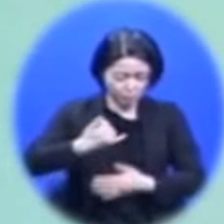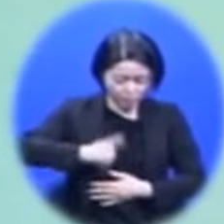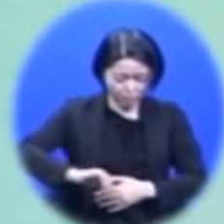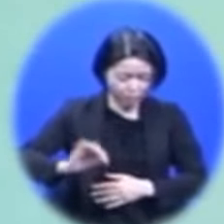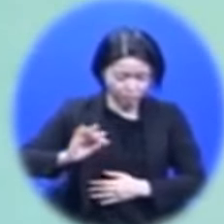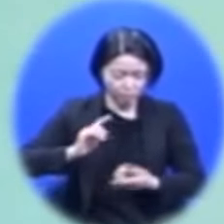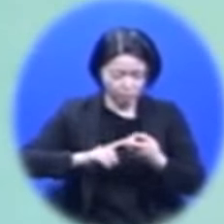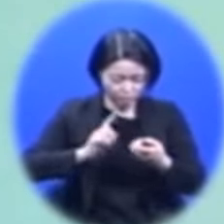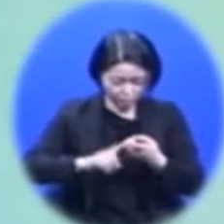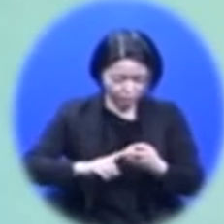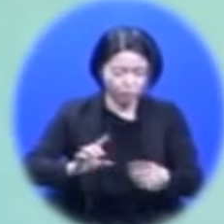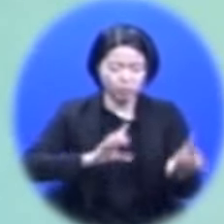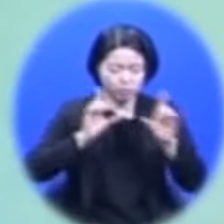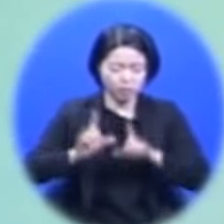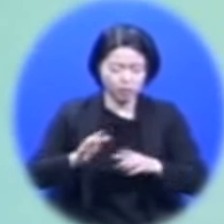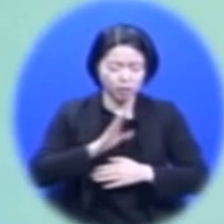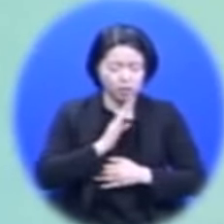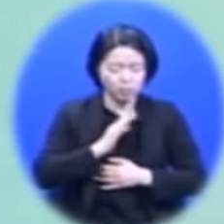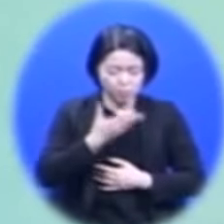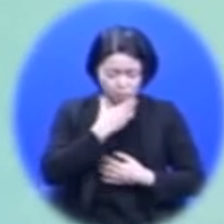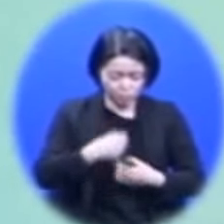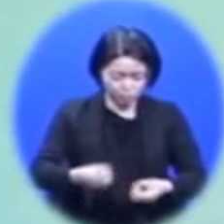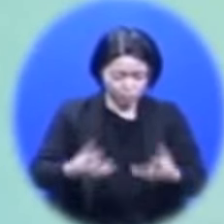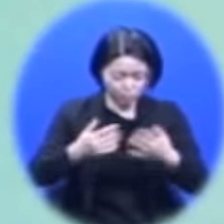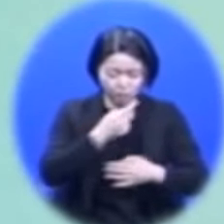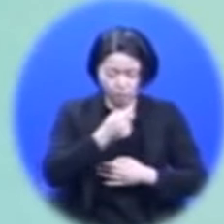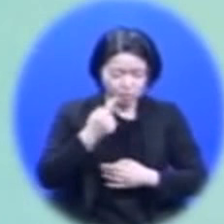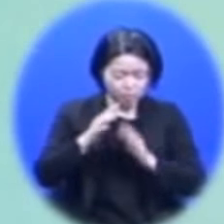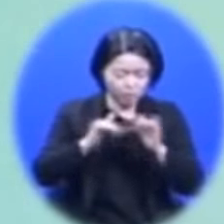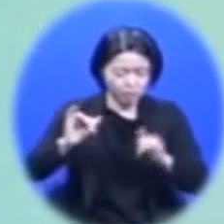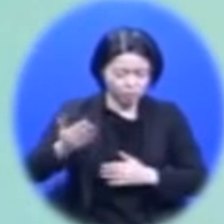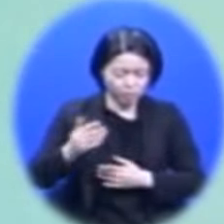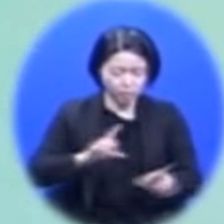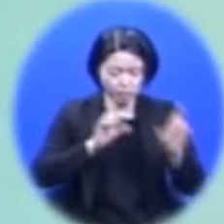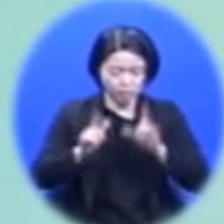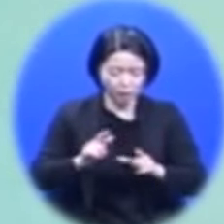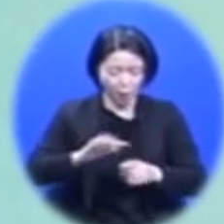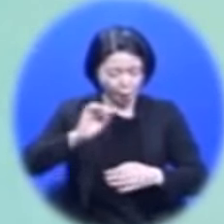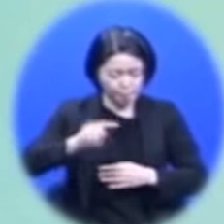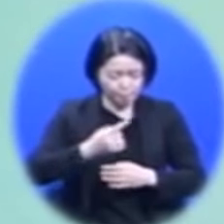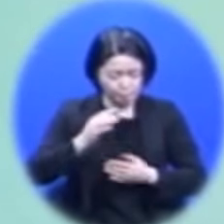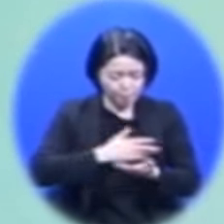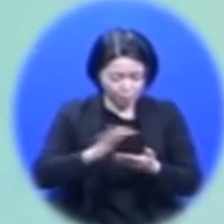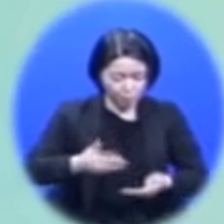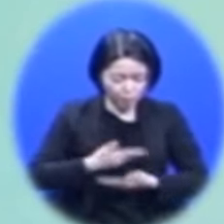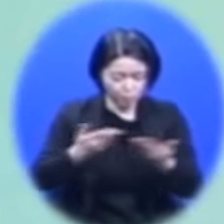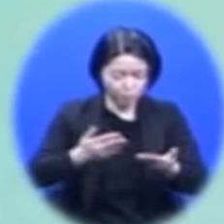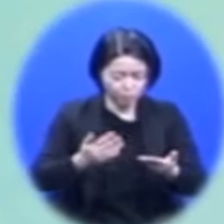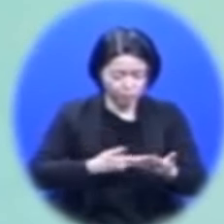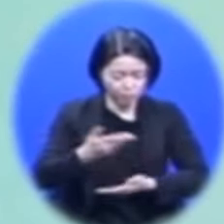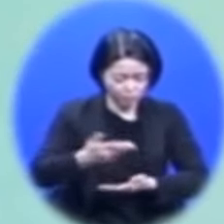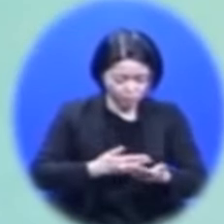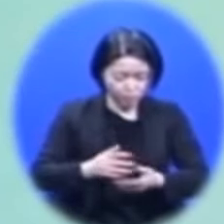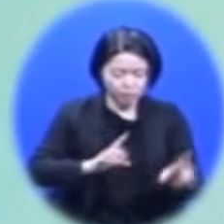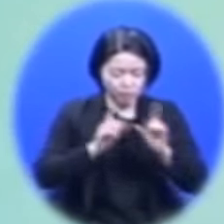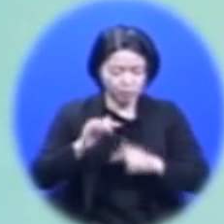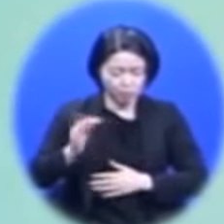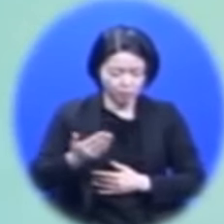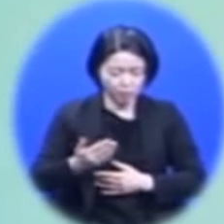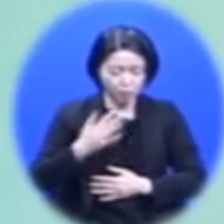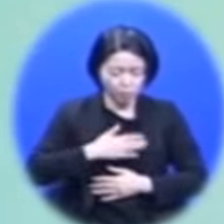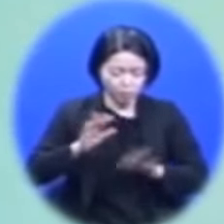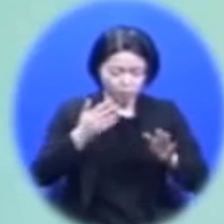삶, 정말 축복의 증인이 되는 삶, 베풀어주고 도와주는 삶 살게 해주소서. 오늘 육신의